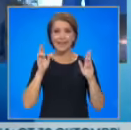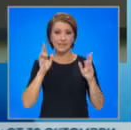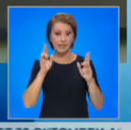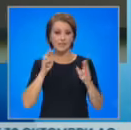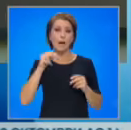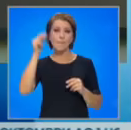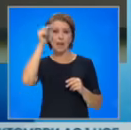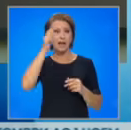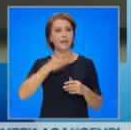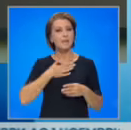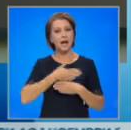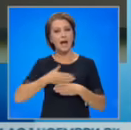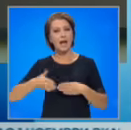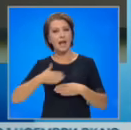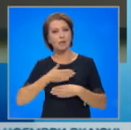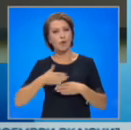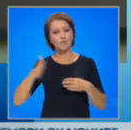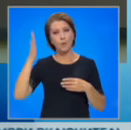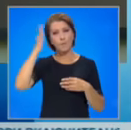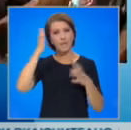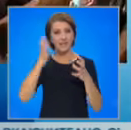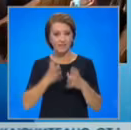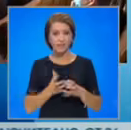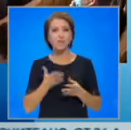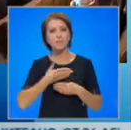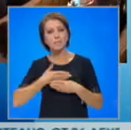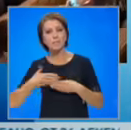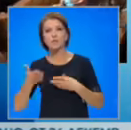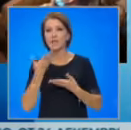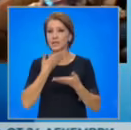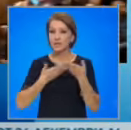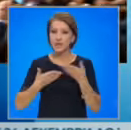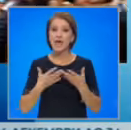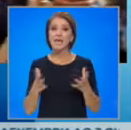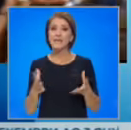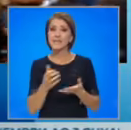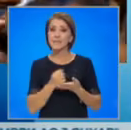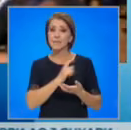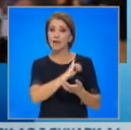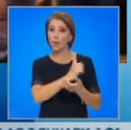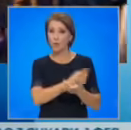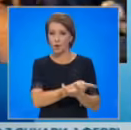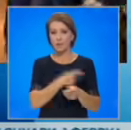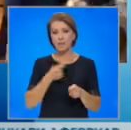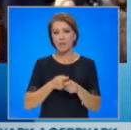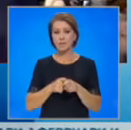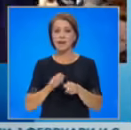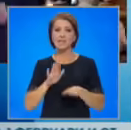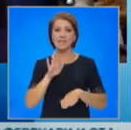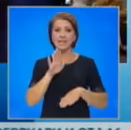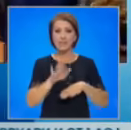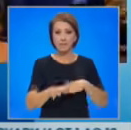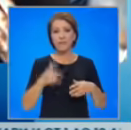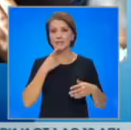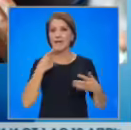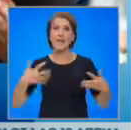редовно правителство, за да продължи диалога и призова Европейски съюз, цитирам, най-после да събере кураж и да направи решителната стъпка към евроинтеграцията на